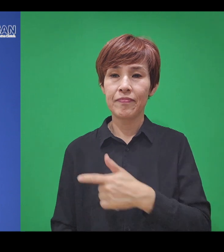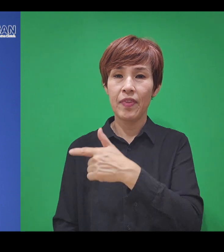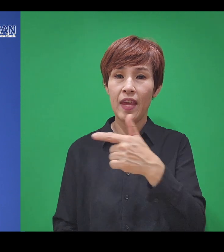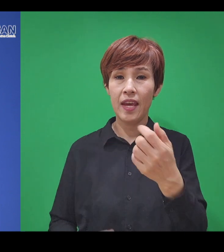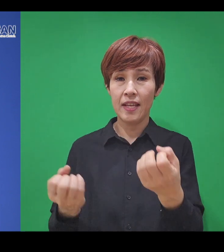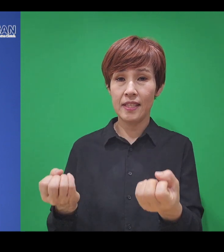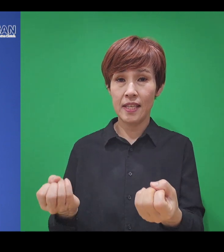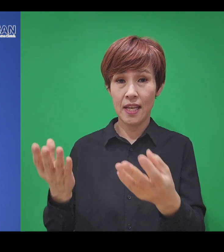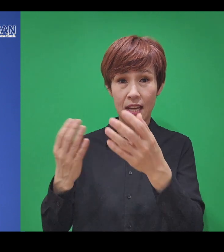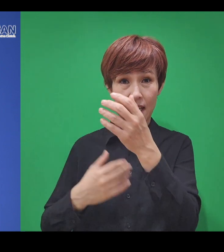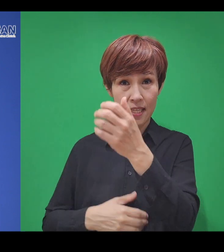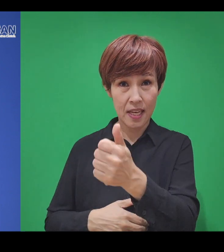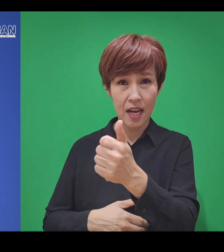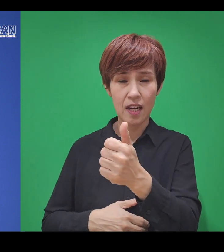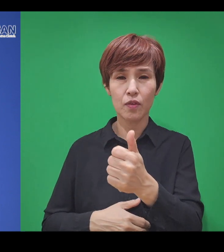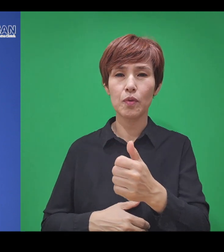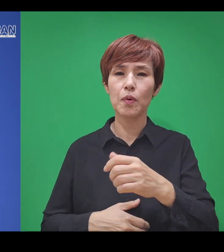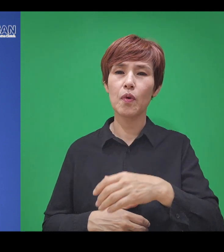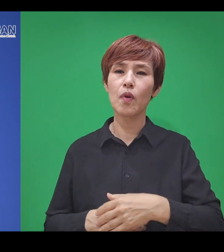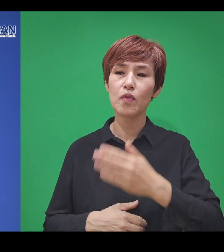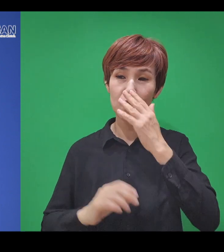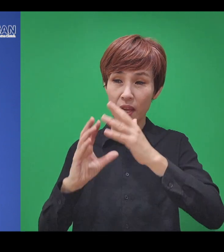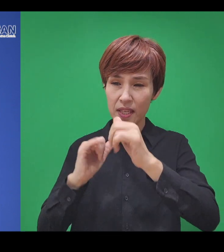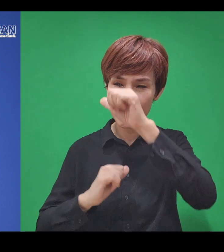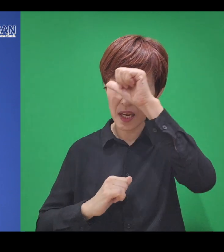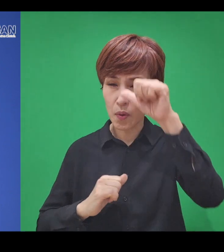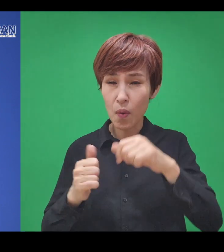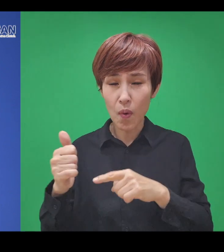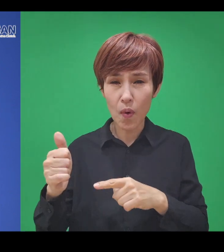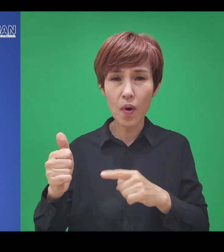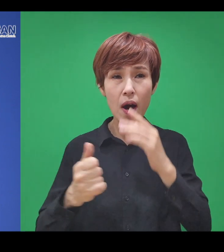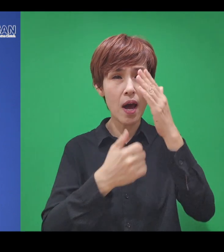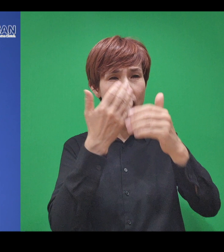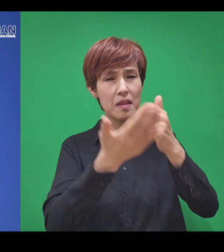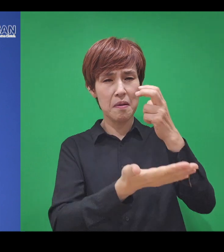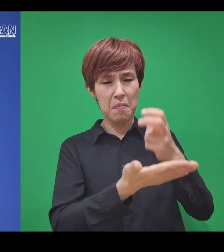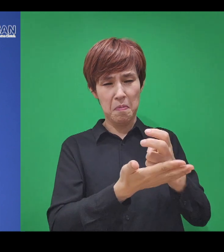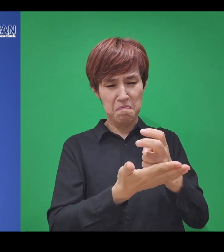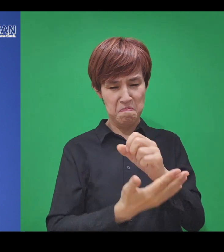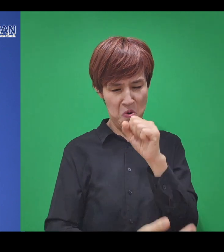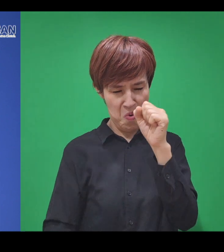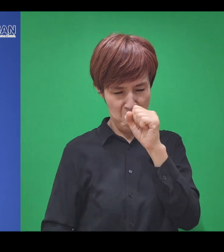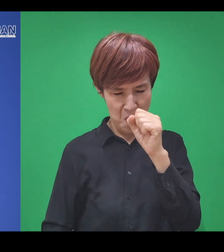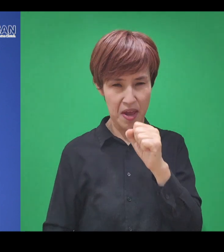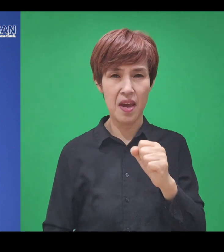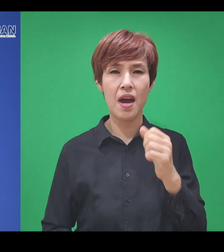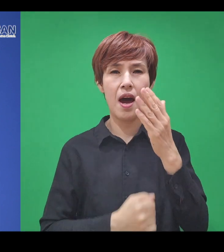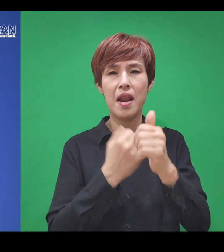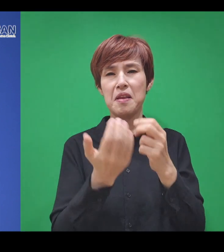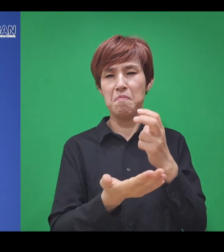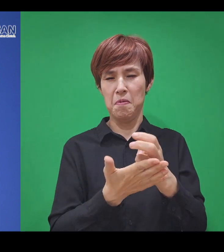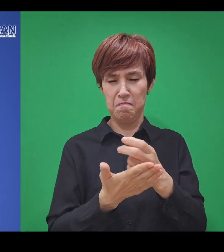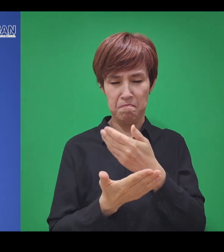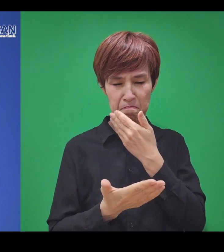대제사장들과 유대인의 장로들 진짜 하나님의 법 사랑한 거 맞죠?